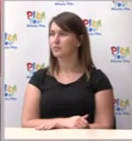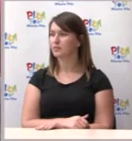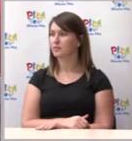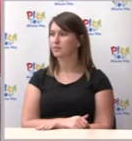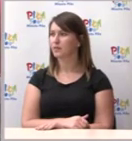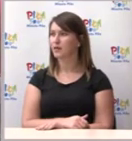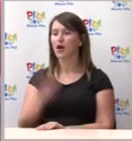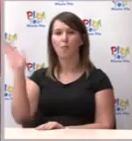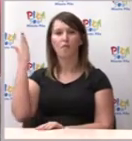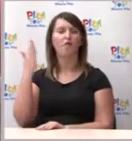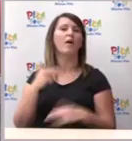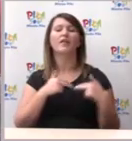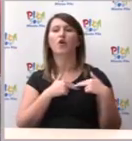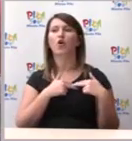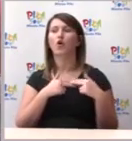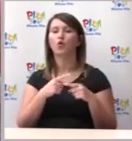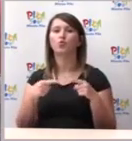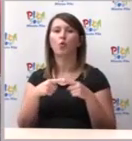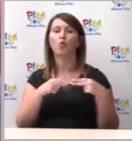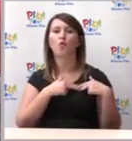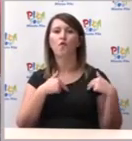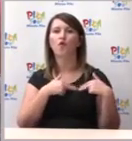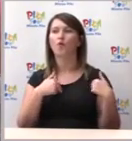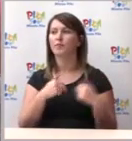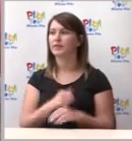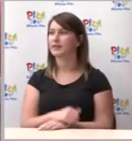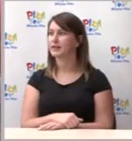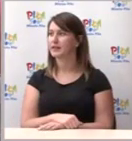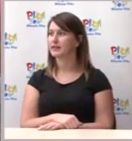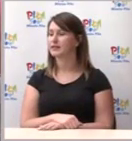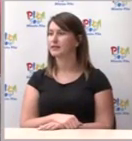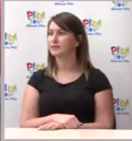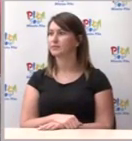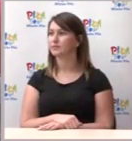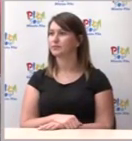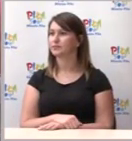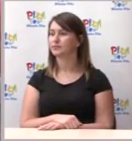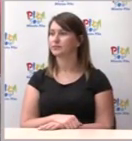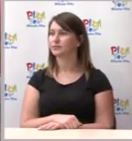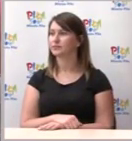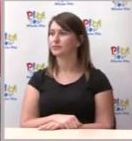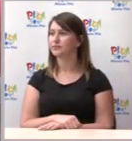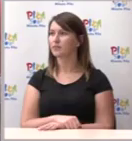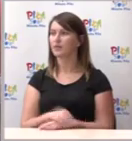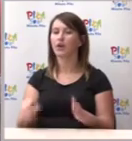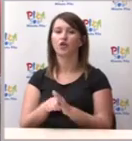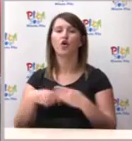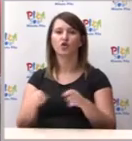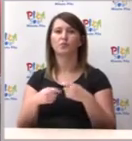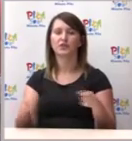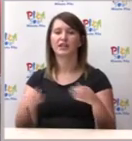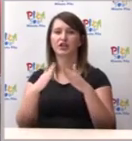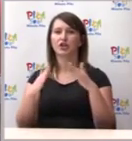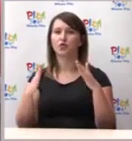powołano członków komisji przetargowych do spraw zbycia nieruchomości. Jeżeli taka komisja istnieje imienna,